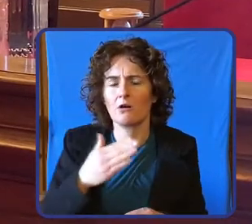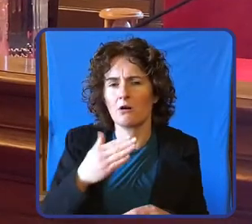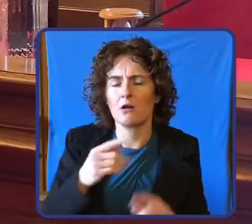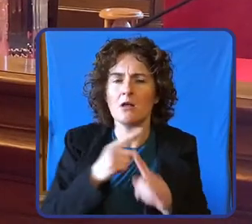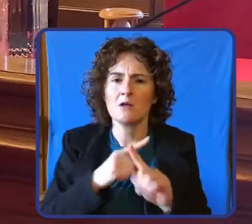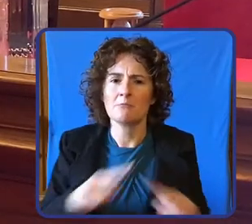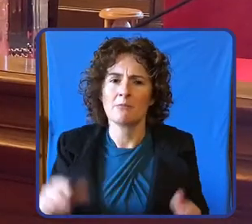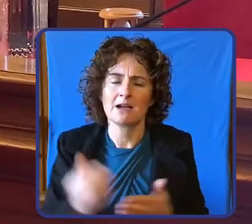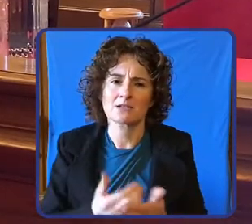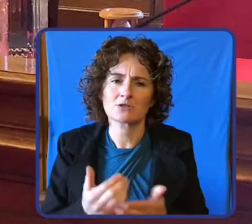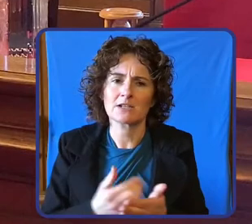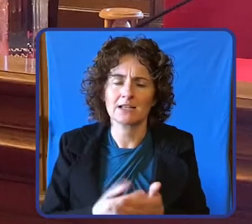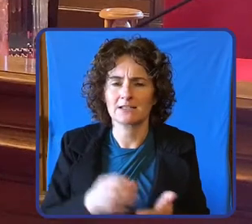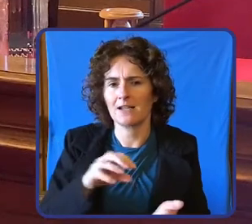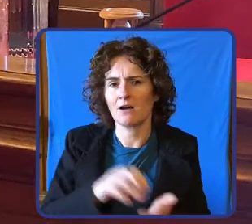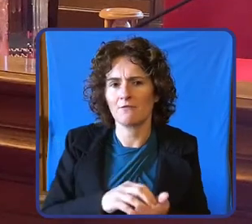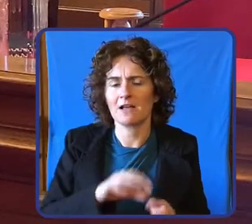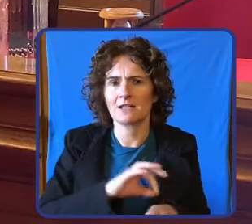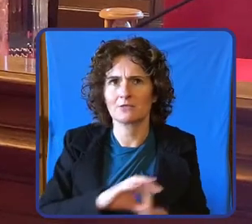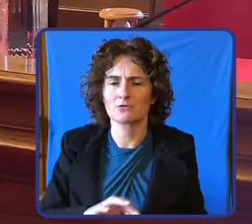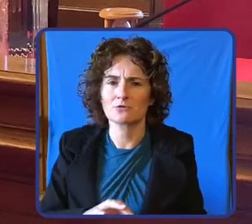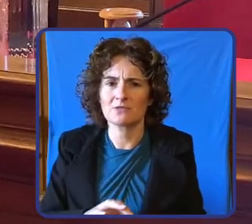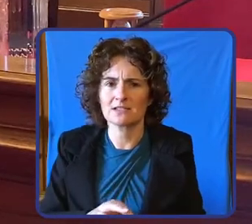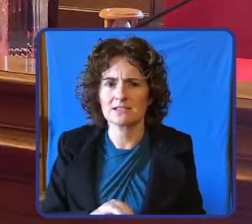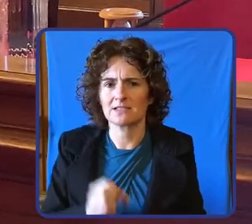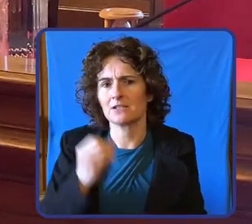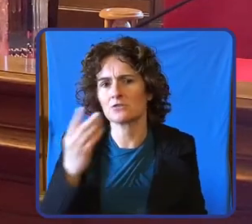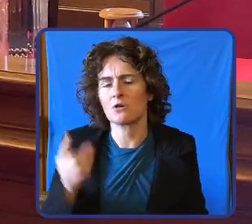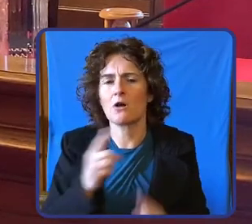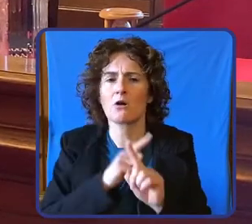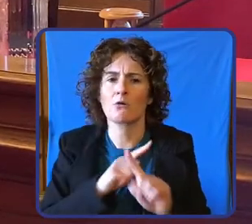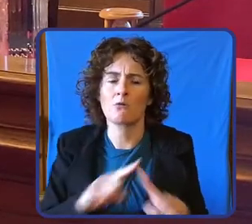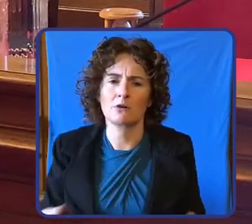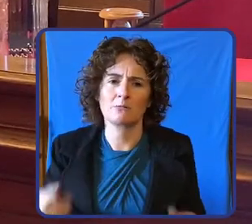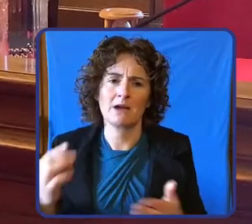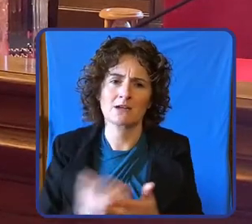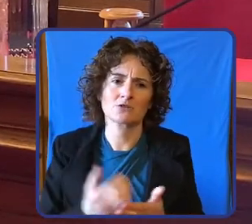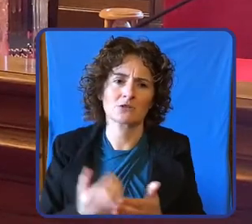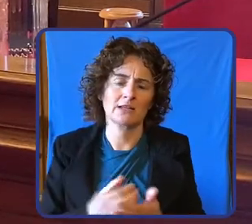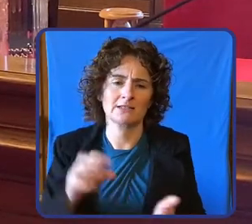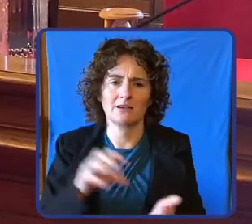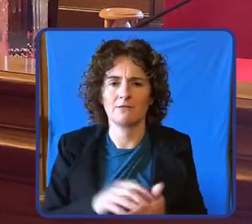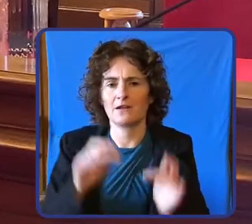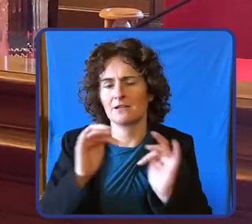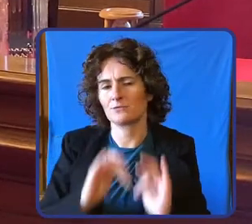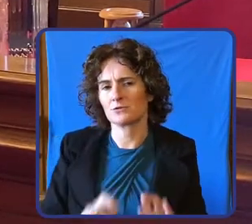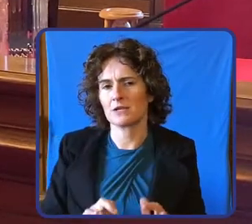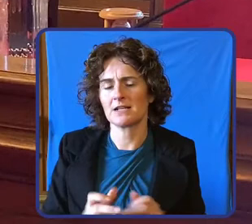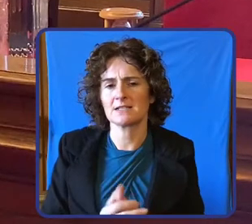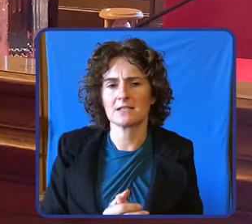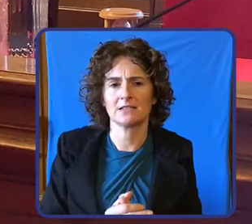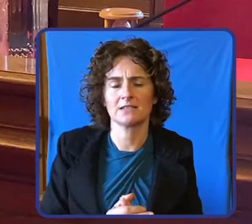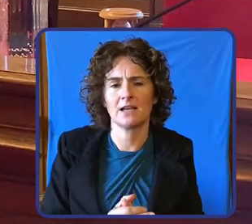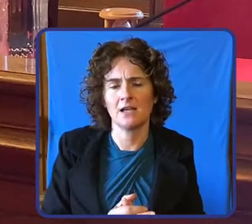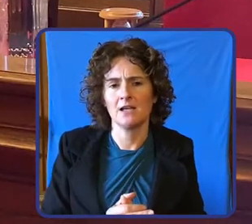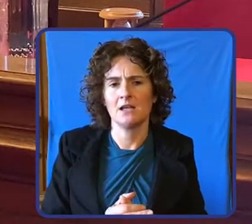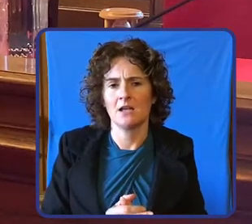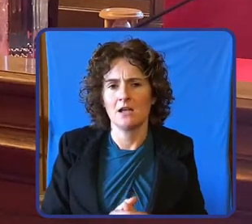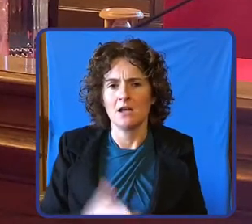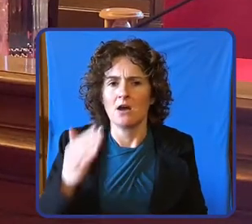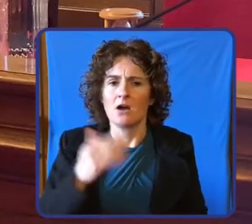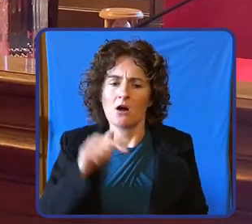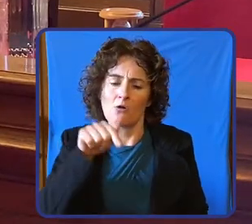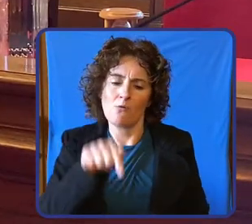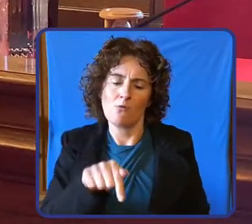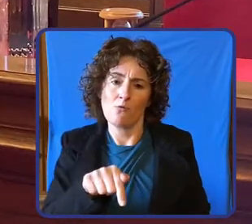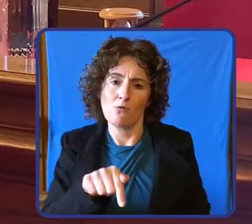összes hozzászólásából ez jön vissza, hogy akkor egész más lenne a város helyzete. Bizonyára, hogyha ő ülne itt